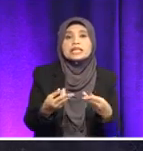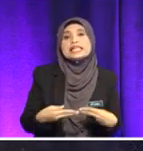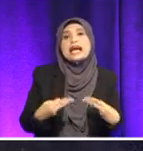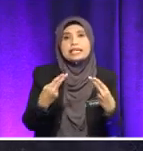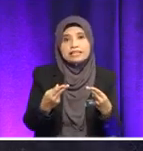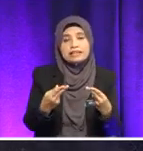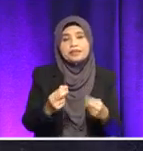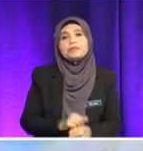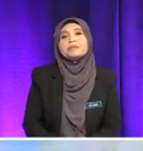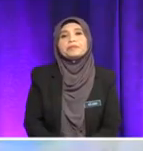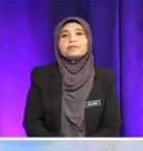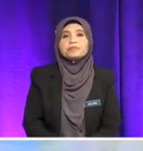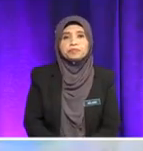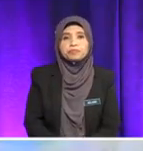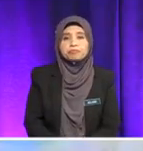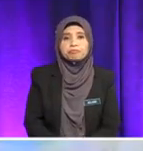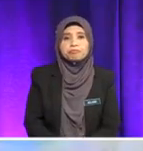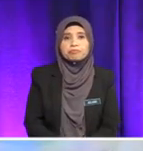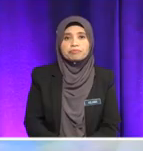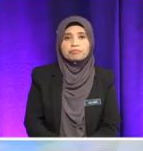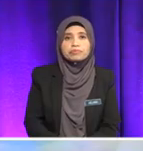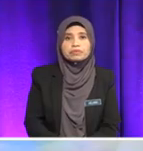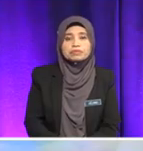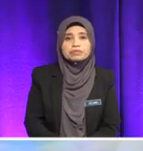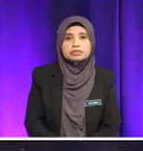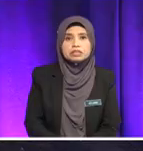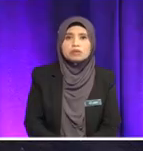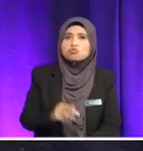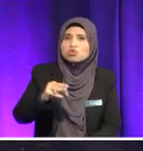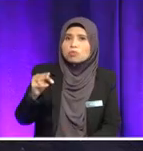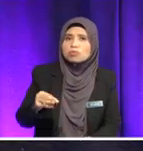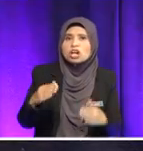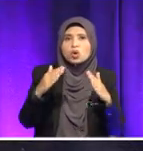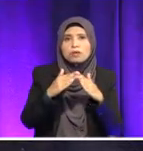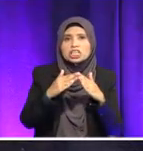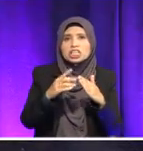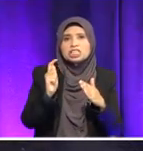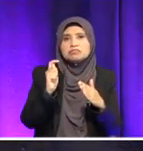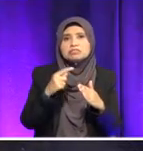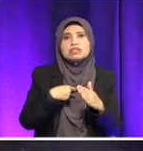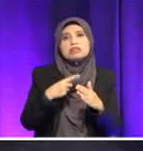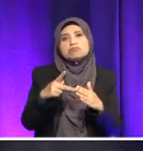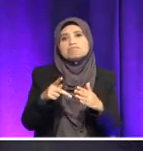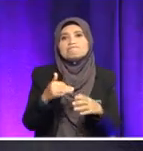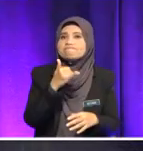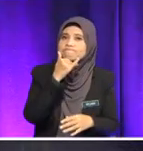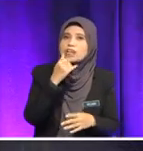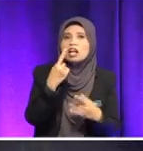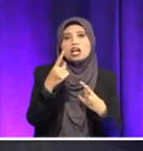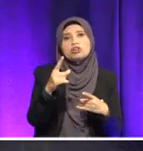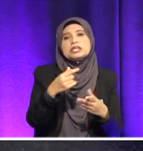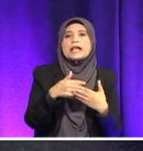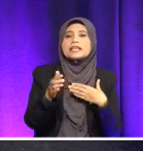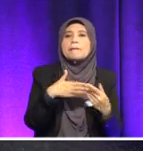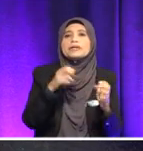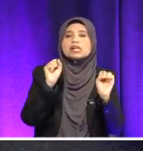untuk mereka Sementara itu murid-murid di rumah mungkin ada yang baca alamat boleh buka buku teks